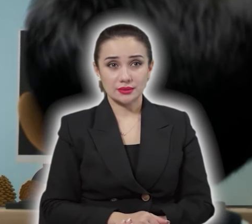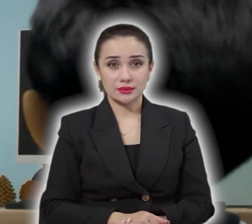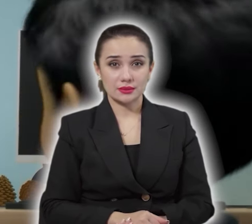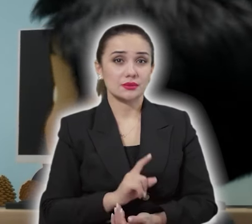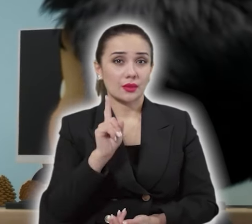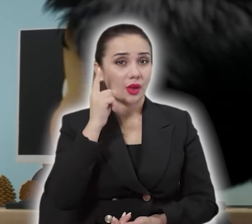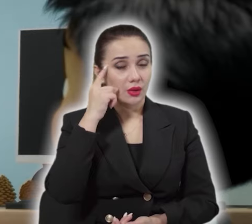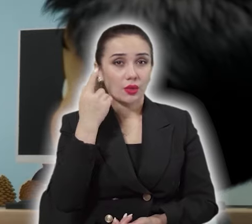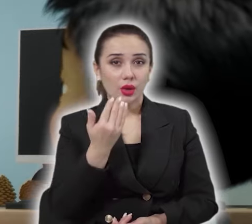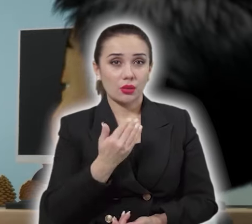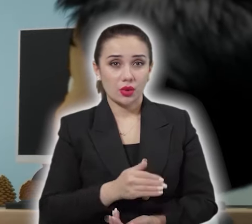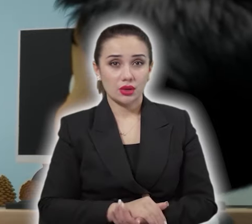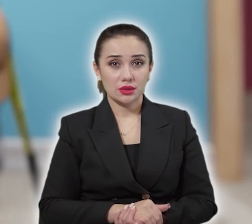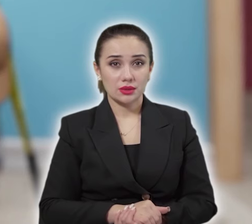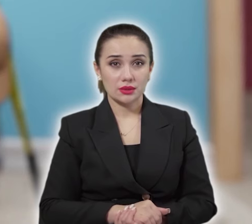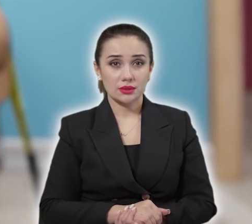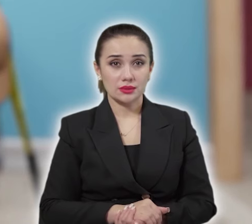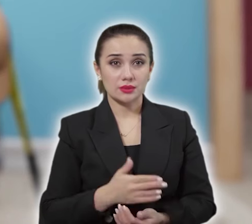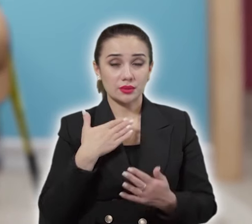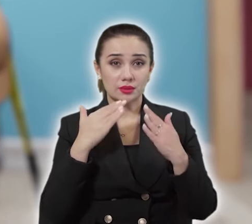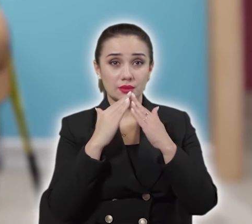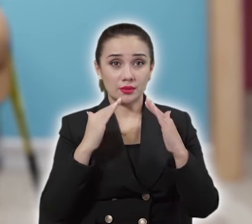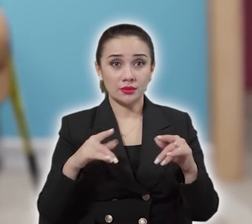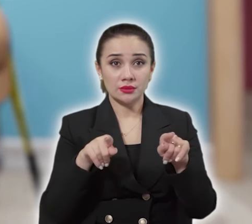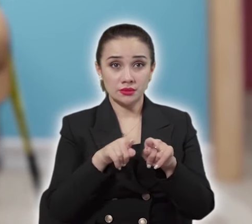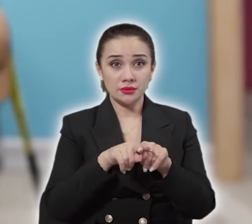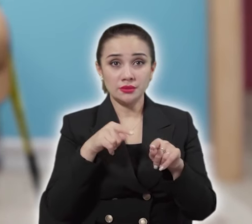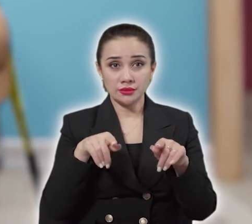Ha, nimani o'ylab qolding? Balki bizning uy